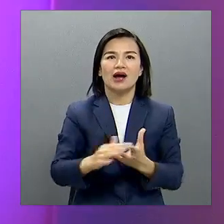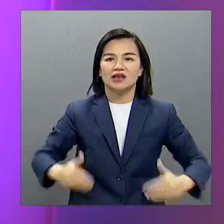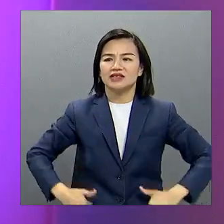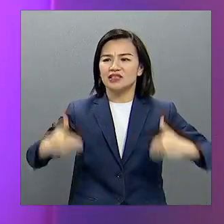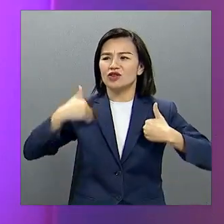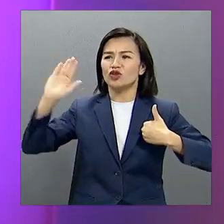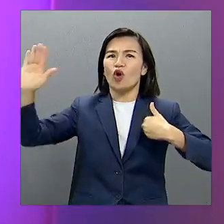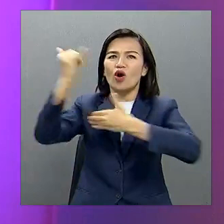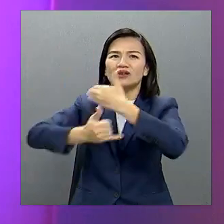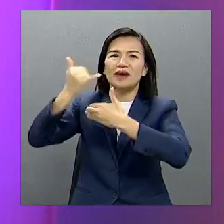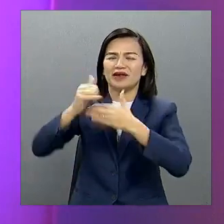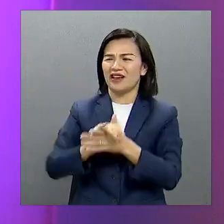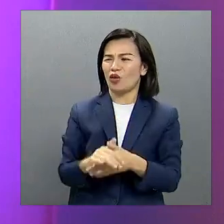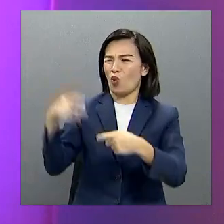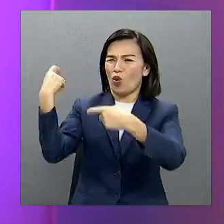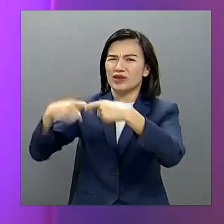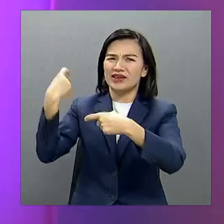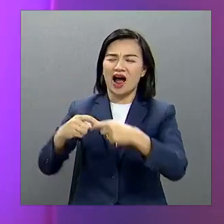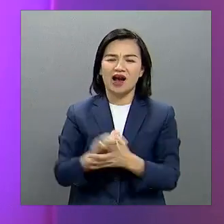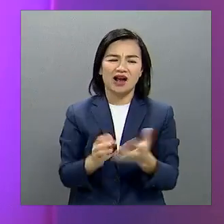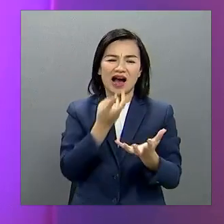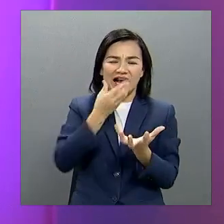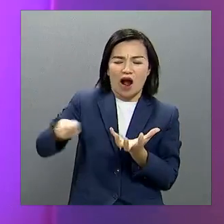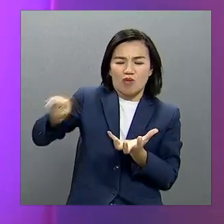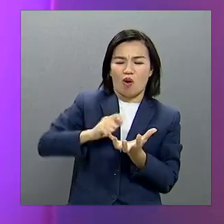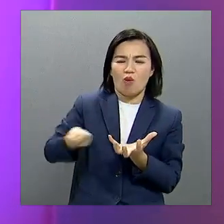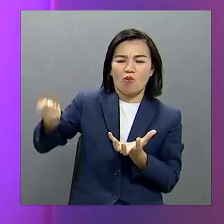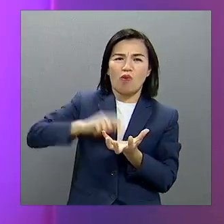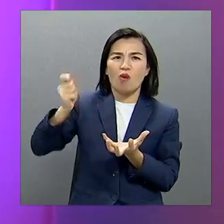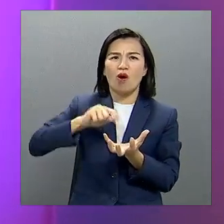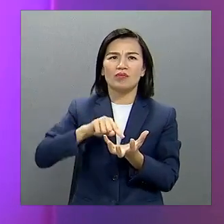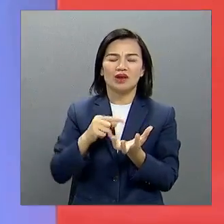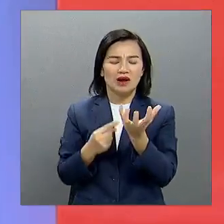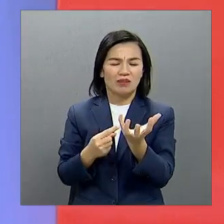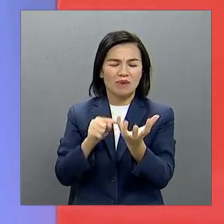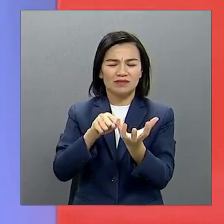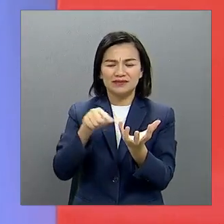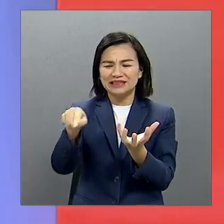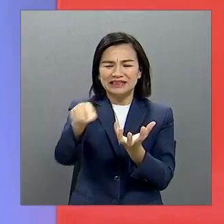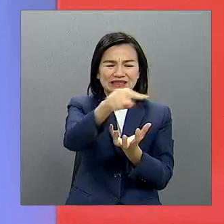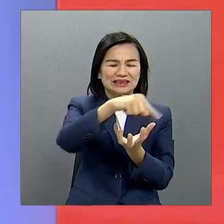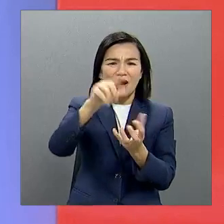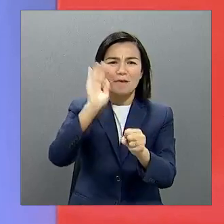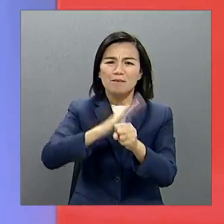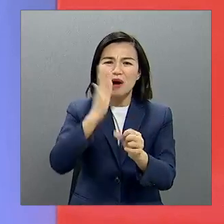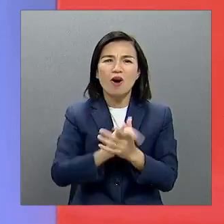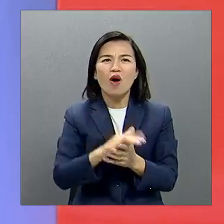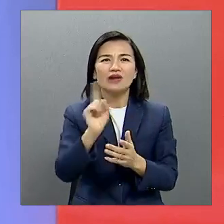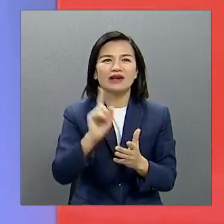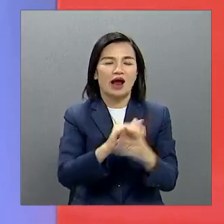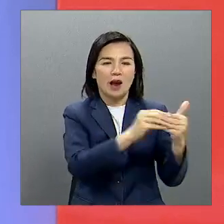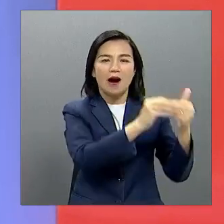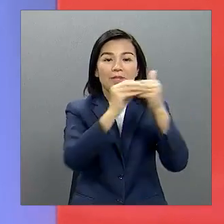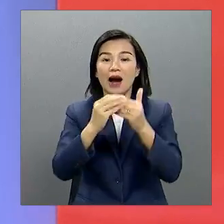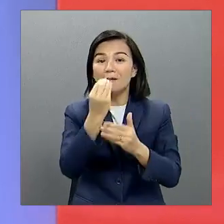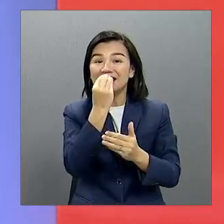ข้าวเยอะถ้าเกิดมานั่งกับหนูว่าคุณข้าวให้แค่นี้เพื่อกับแค่นี้พี่ปวดหัวแน่เลย นี่ถ้าเกิดว่าชอบกินข้าวเยอะผมพาไปเรื่องต่อไปเลย เ พ